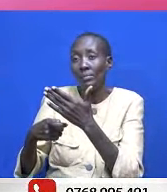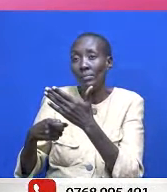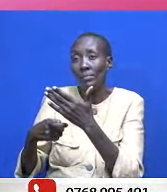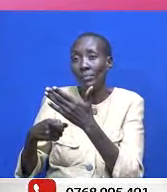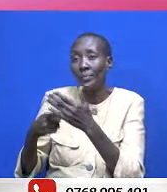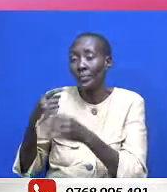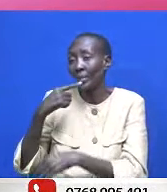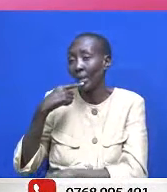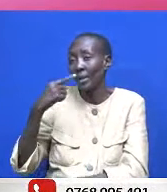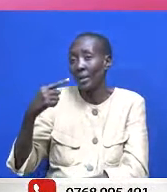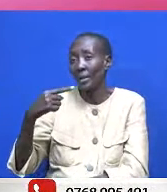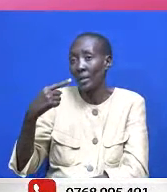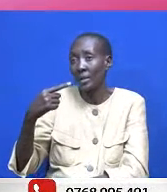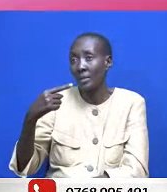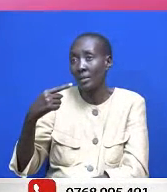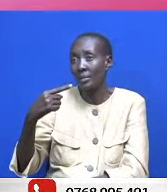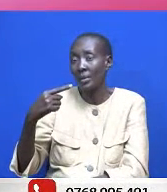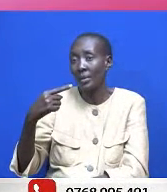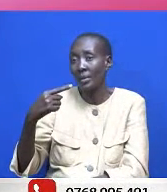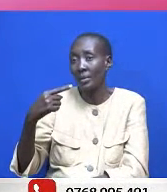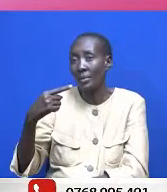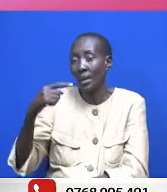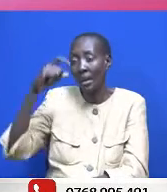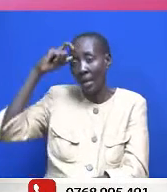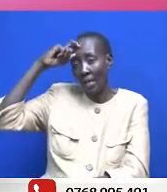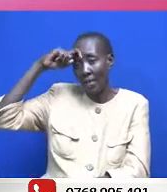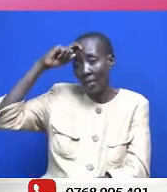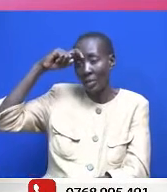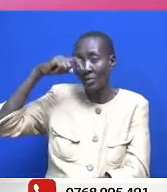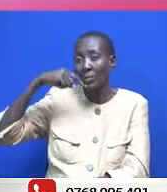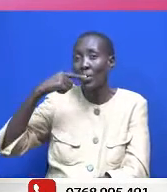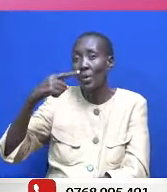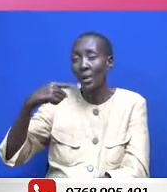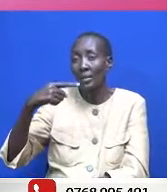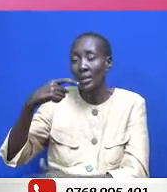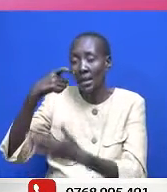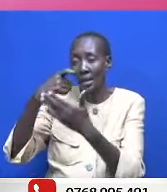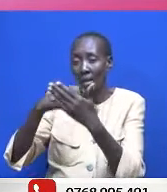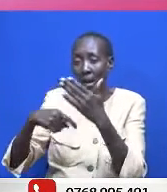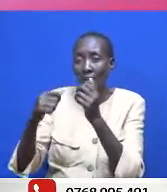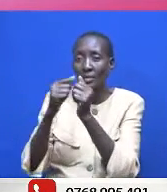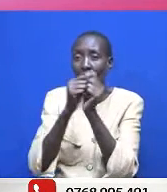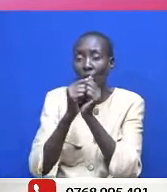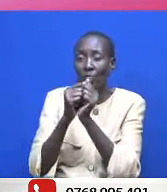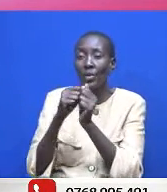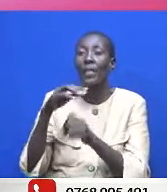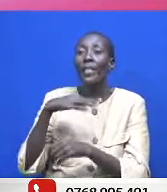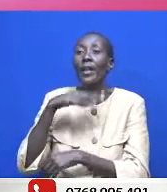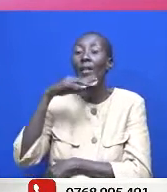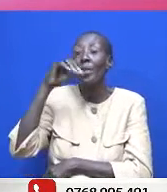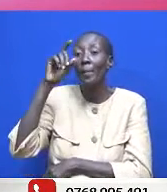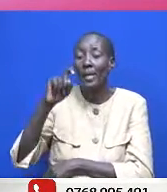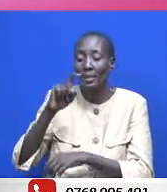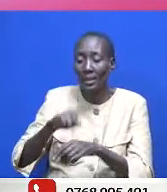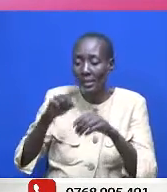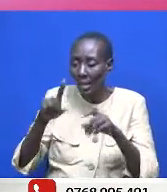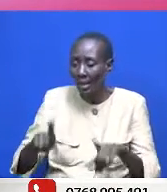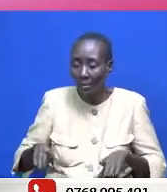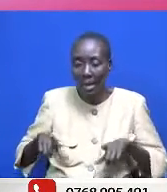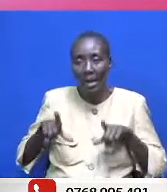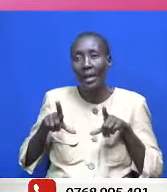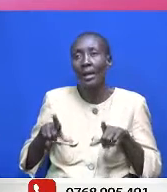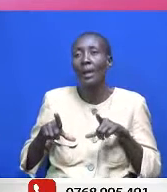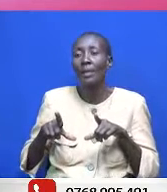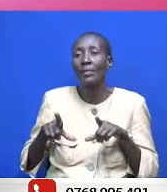ilisema kwa wahenga walisema kwamba kodi na kifo ni vitu ambavyo lazima ukiwa hai